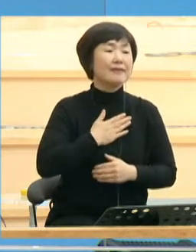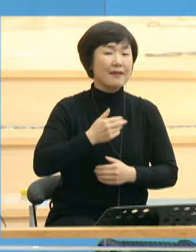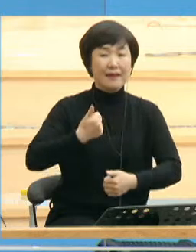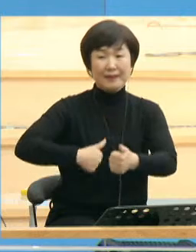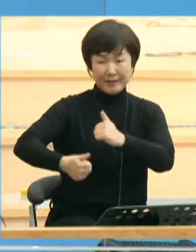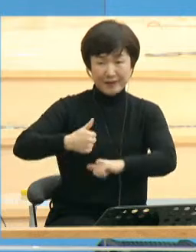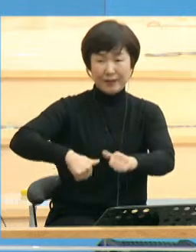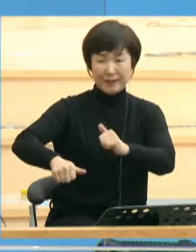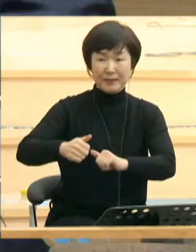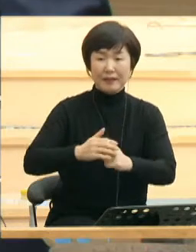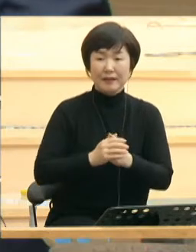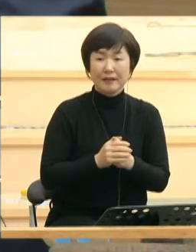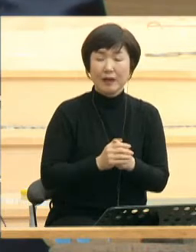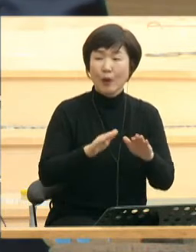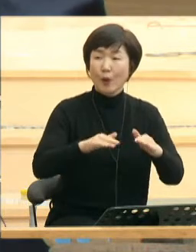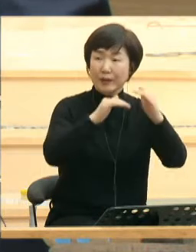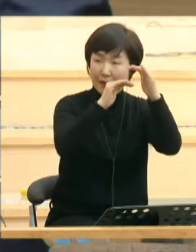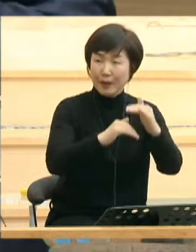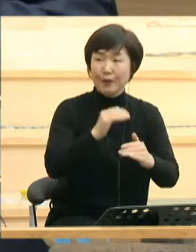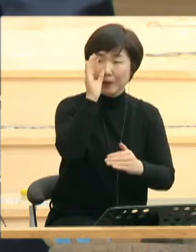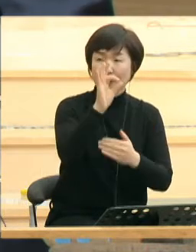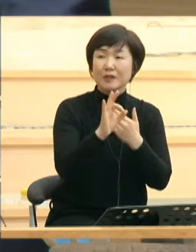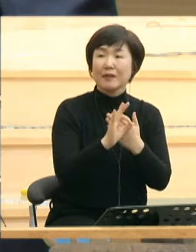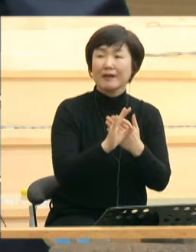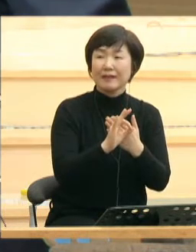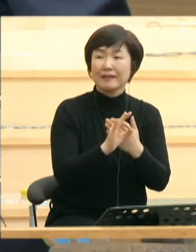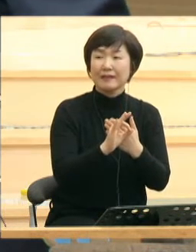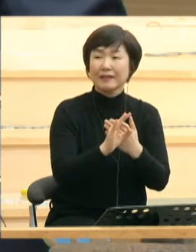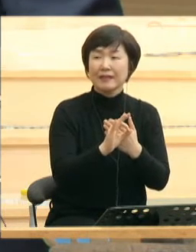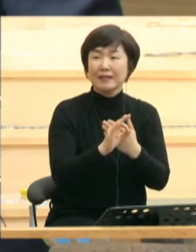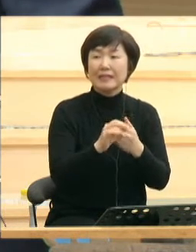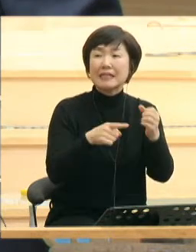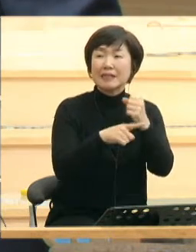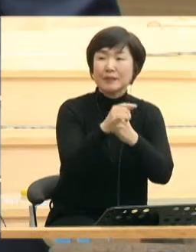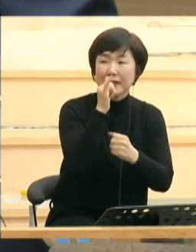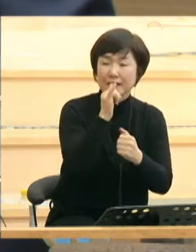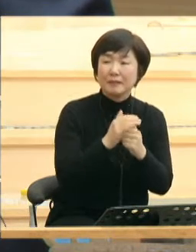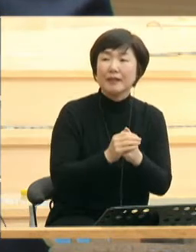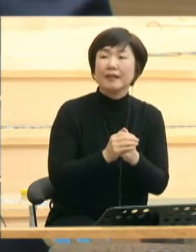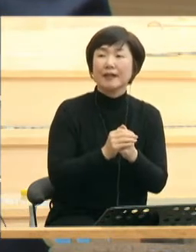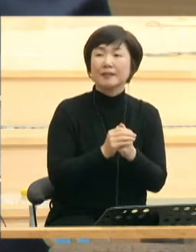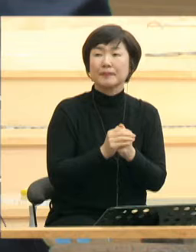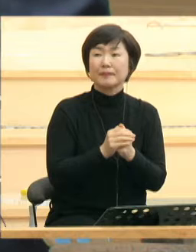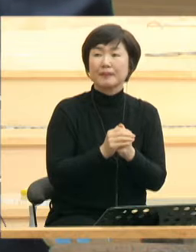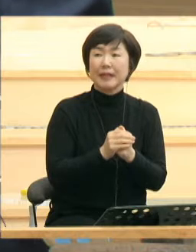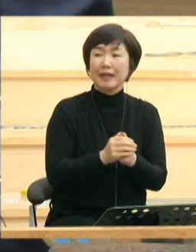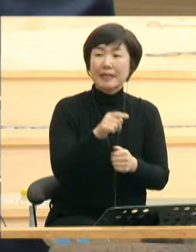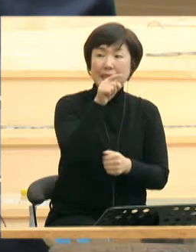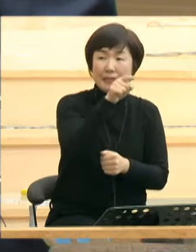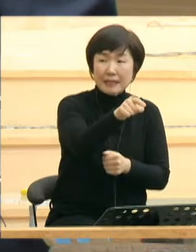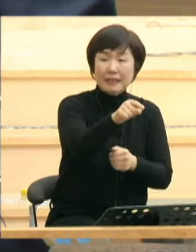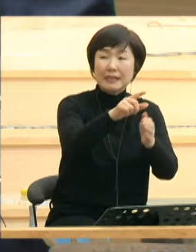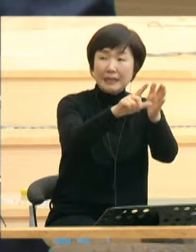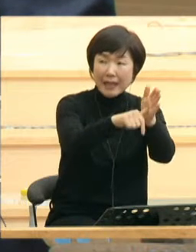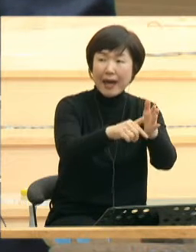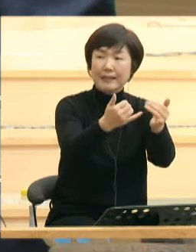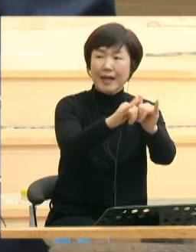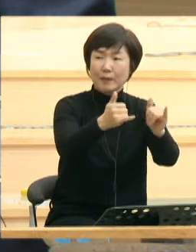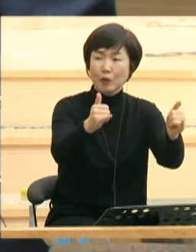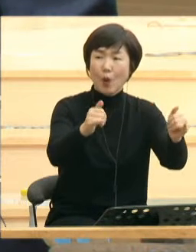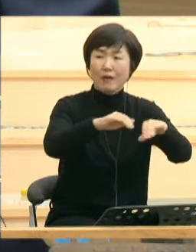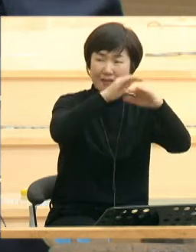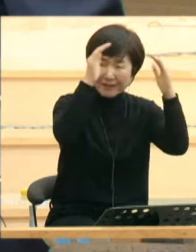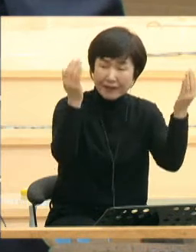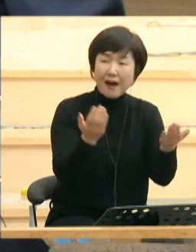오늘 본문을 보세요 올 봄은 요 부분이 아주 의미심장 이에요 자 읽어 보십시다 시작 그 세례의 사람도